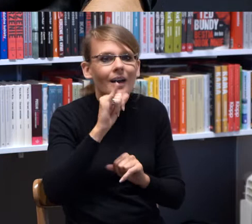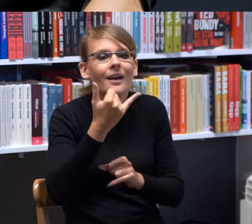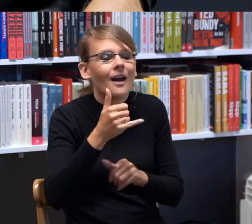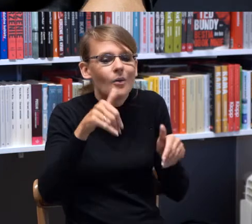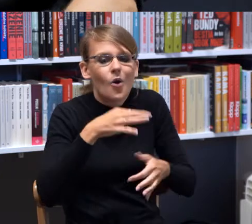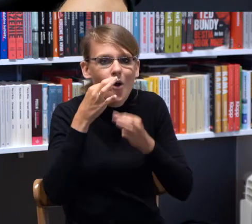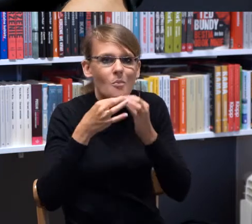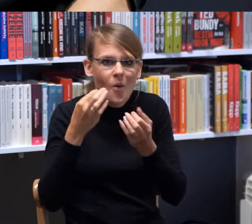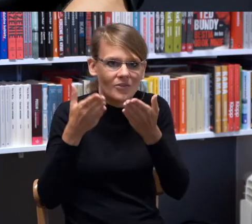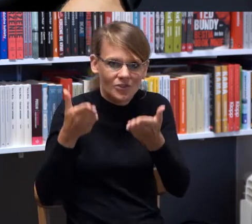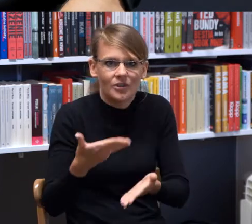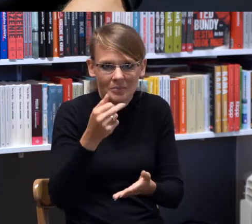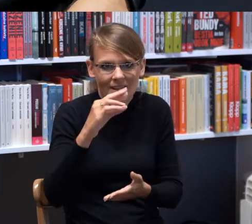Mireczka?